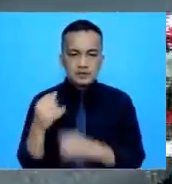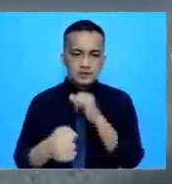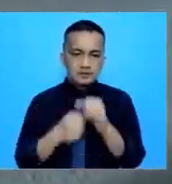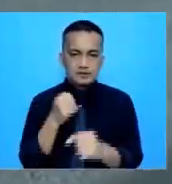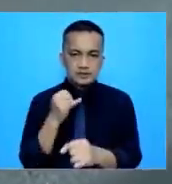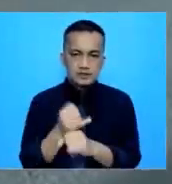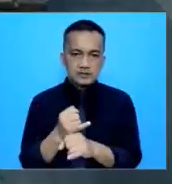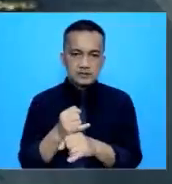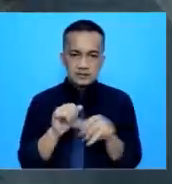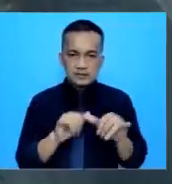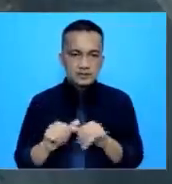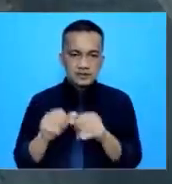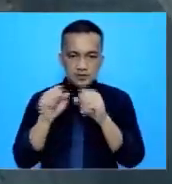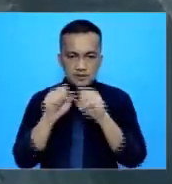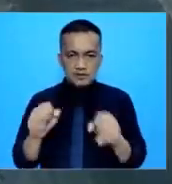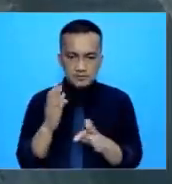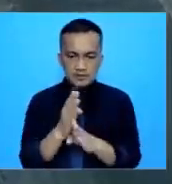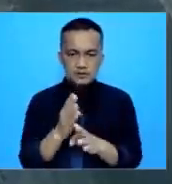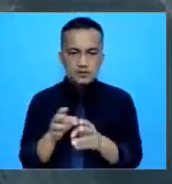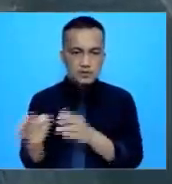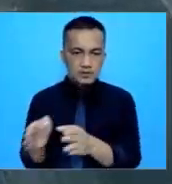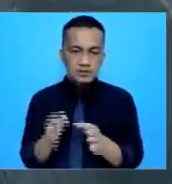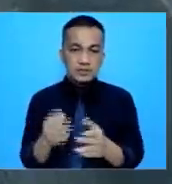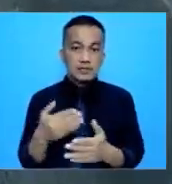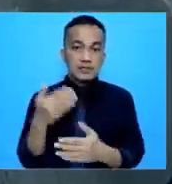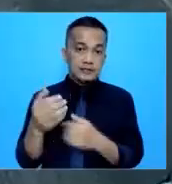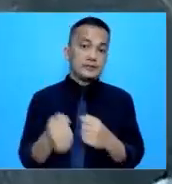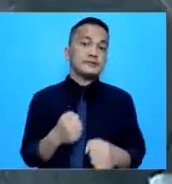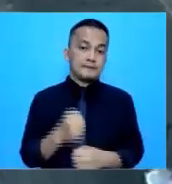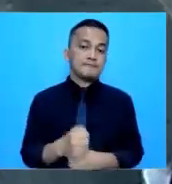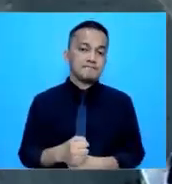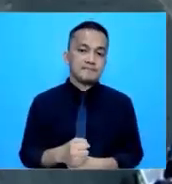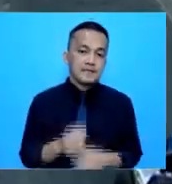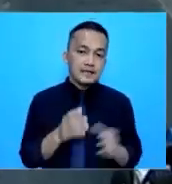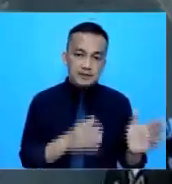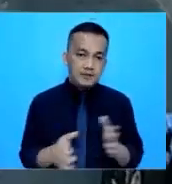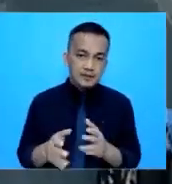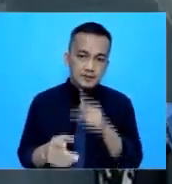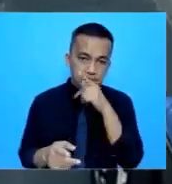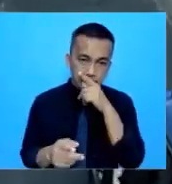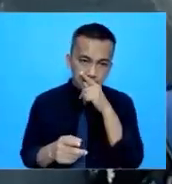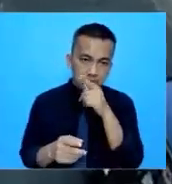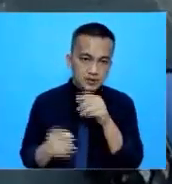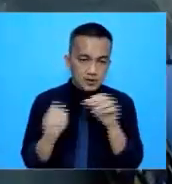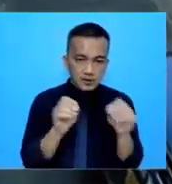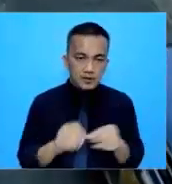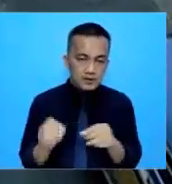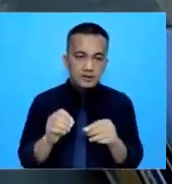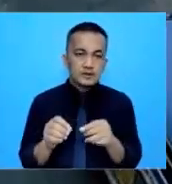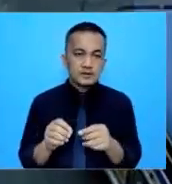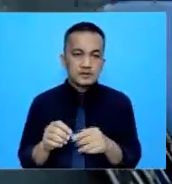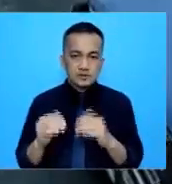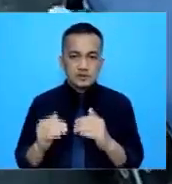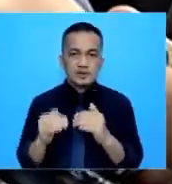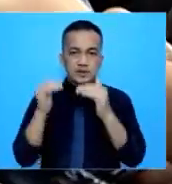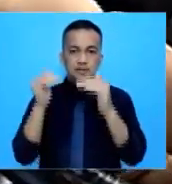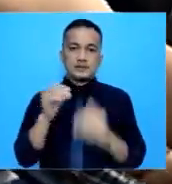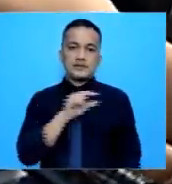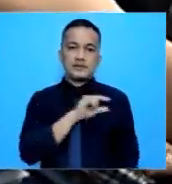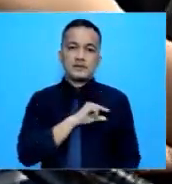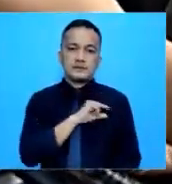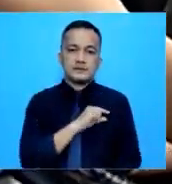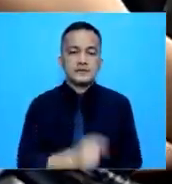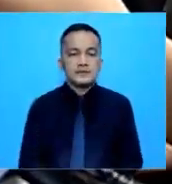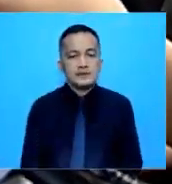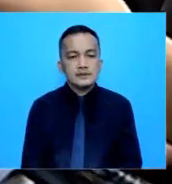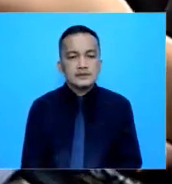istasyon sa busway. Kaya naman, sa susunod na taon, plano nilang isa-pribado ang operasyon nito para maiangat ang kalidad. Pag